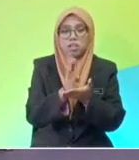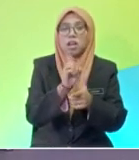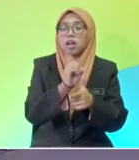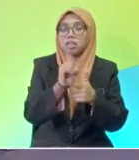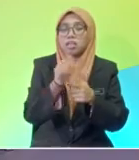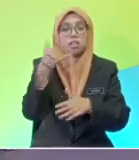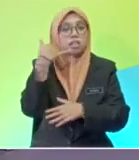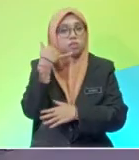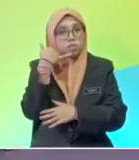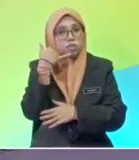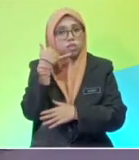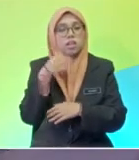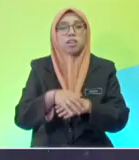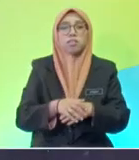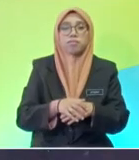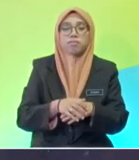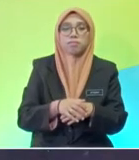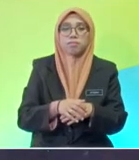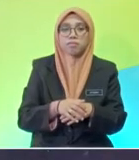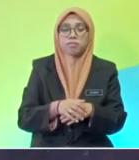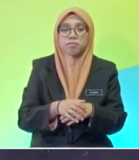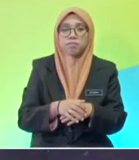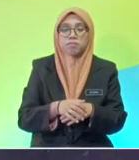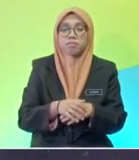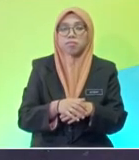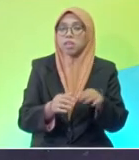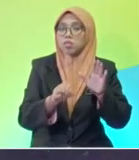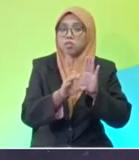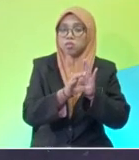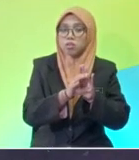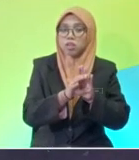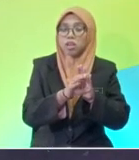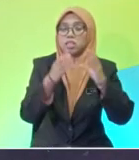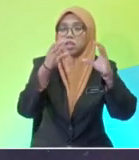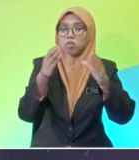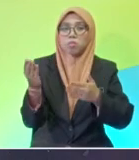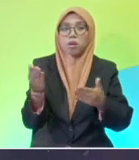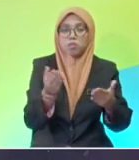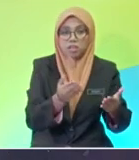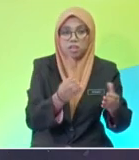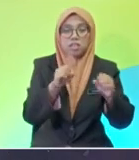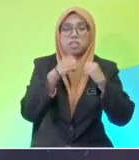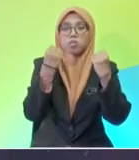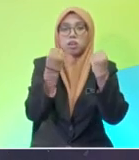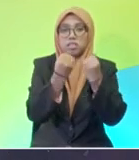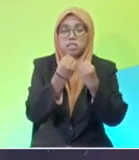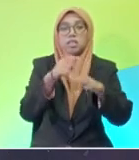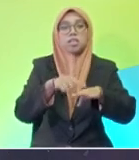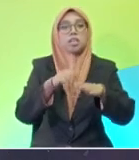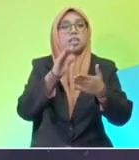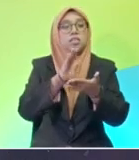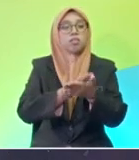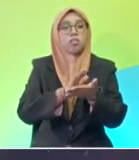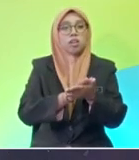untuk menolongkan Cikgu bawa situasi di sekolah Jika dapat jika kawan-kawan